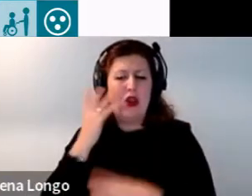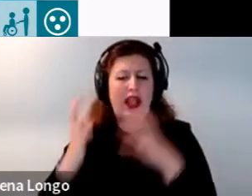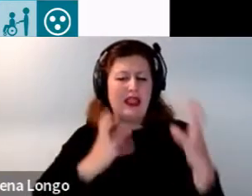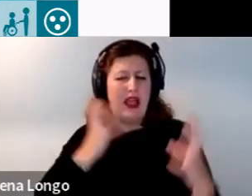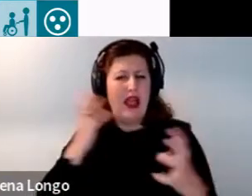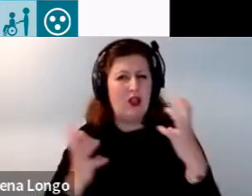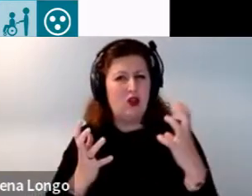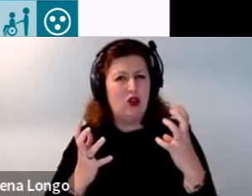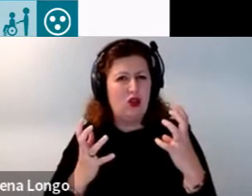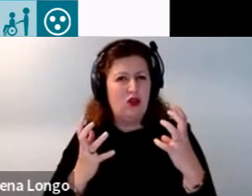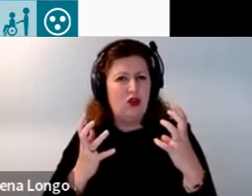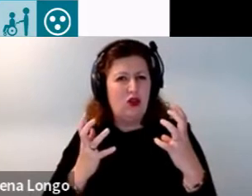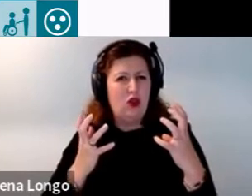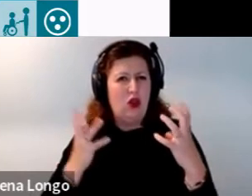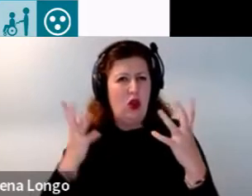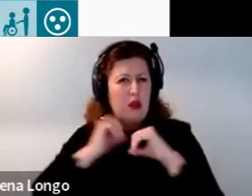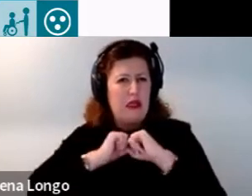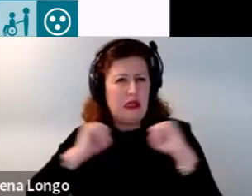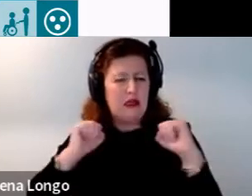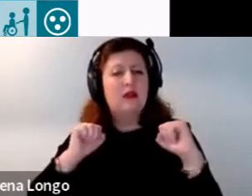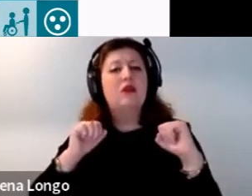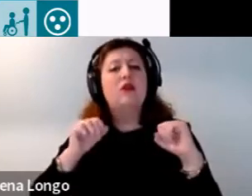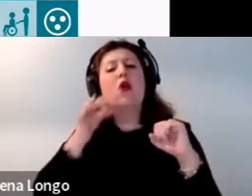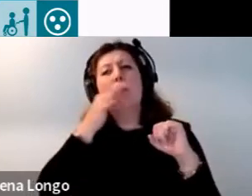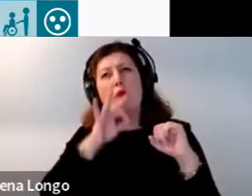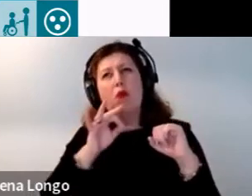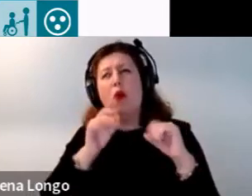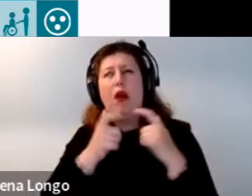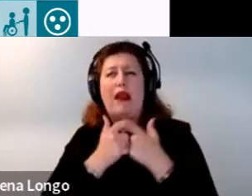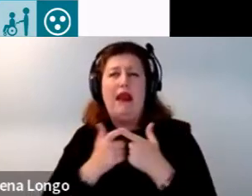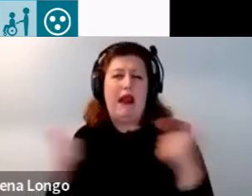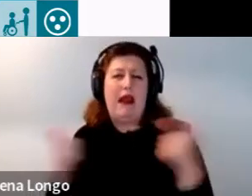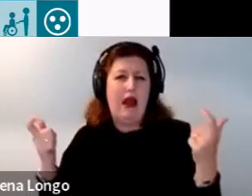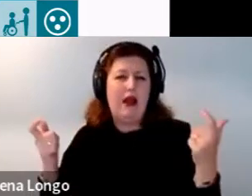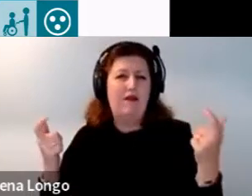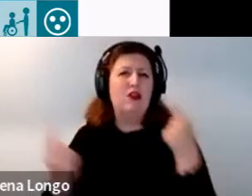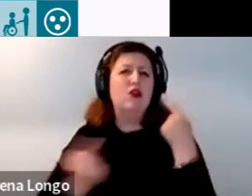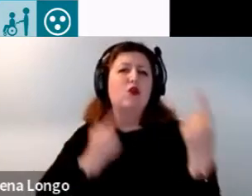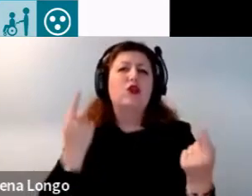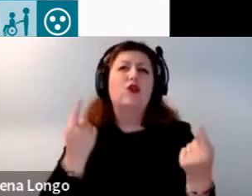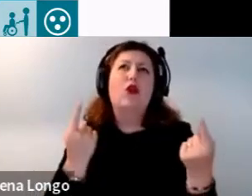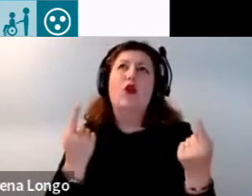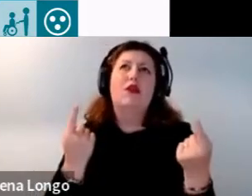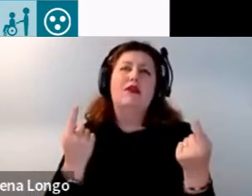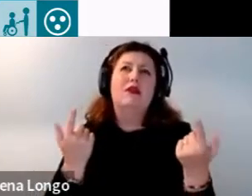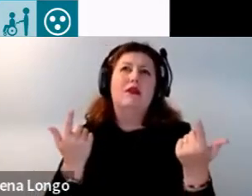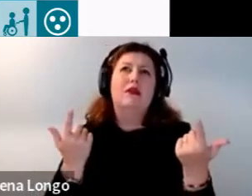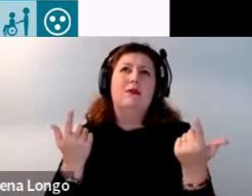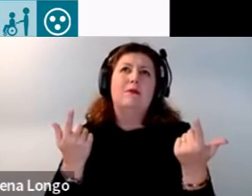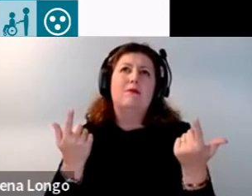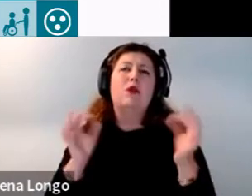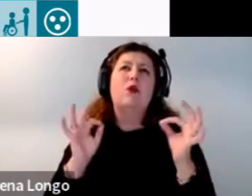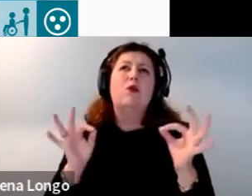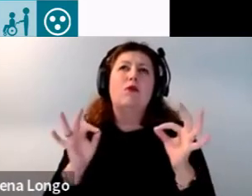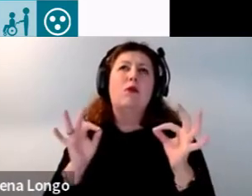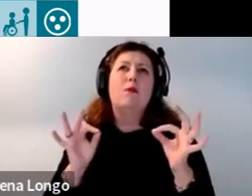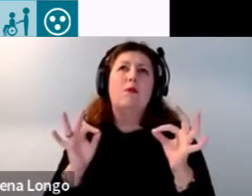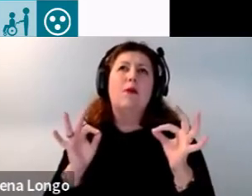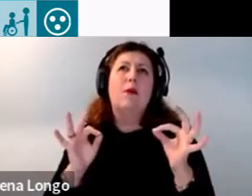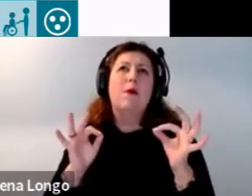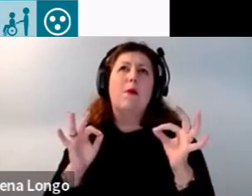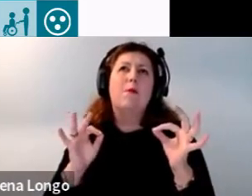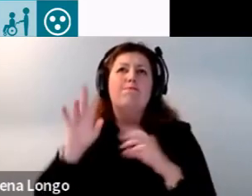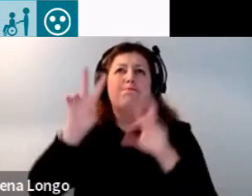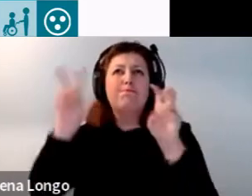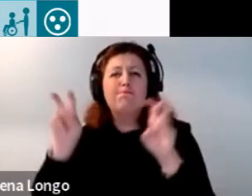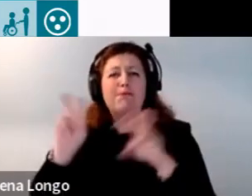una componente aggravante già di situazioni catastrofiche, purtroppo, in molti paesi del terzo